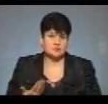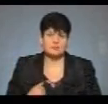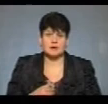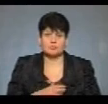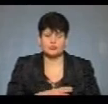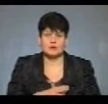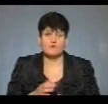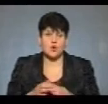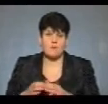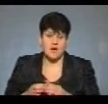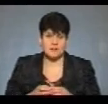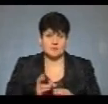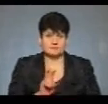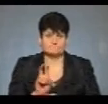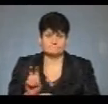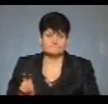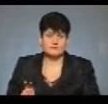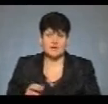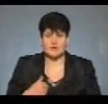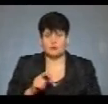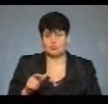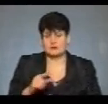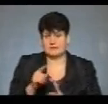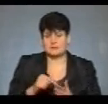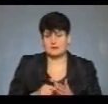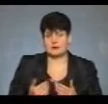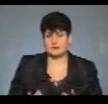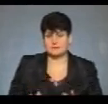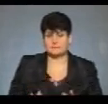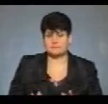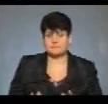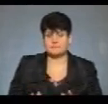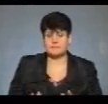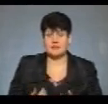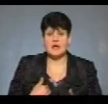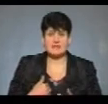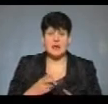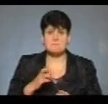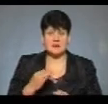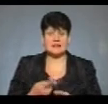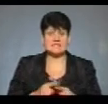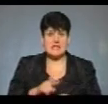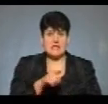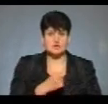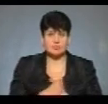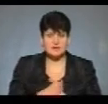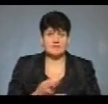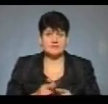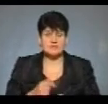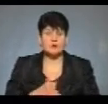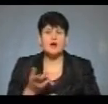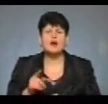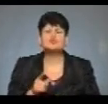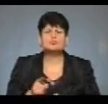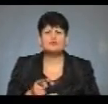в громадах цих, і нам люди навіть ставили питання. А нам би це зробити, а нам би це. І ми їм просто задавали питання,